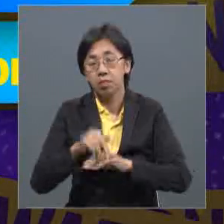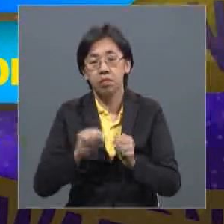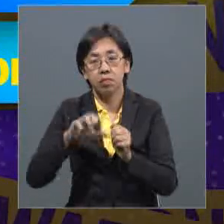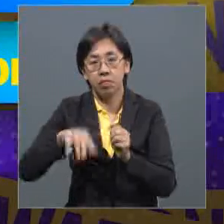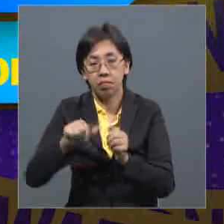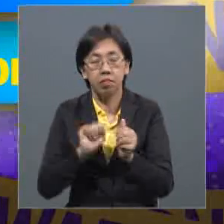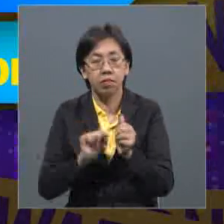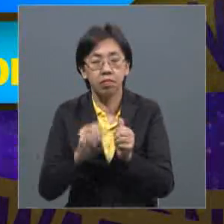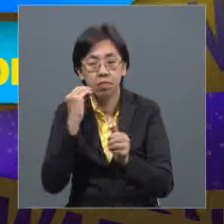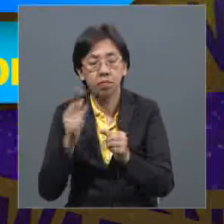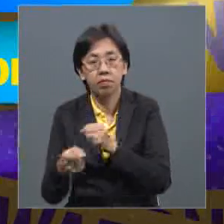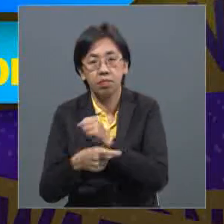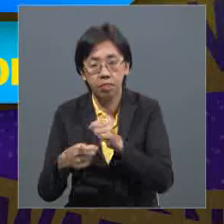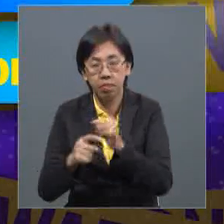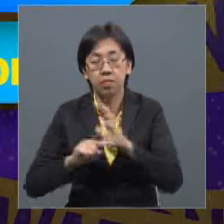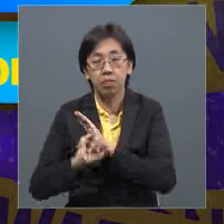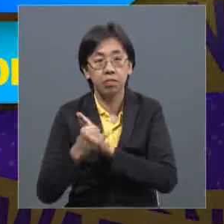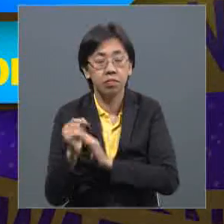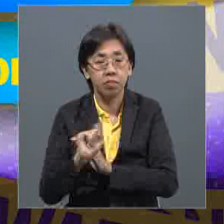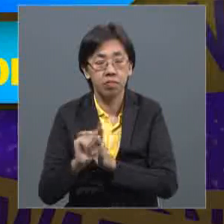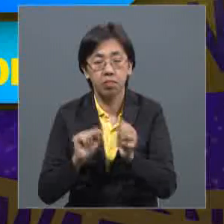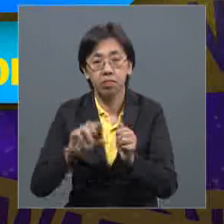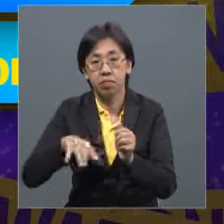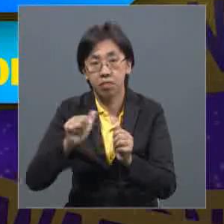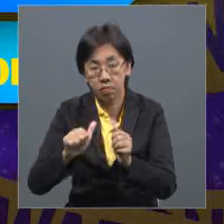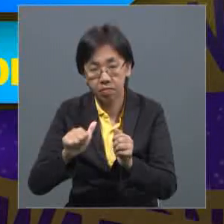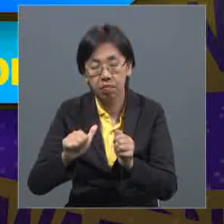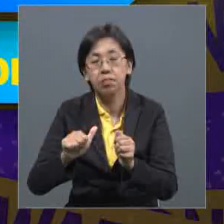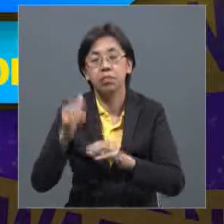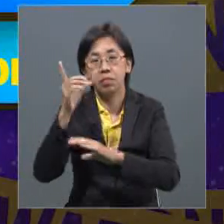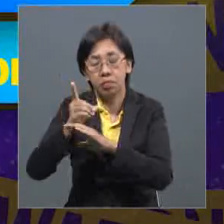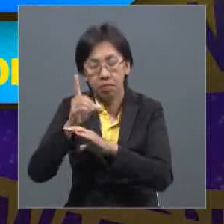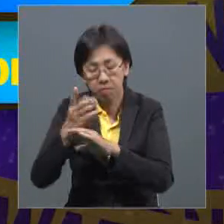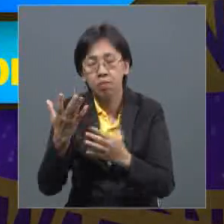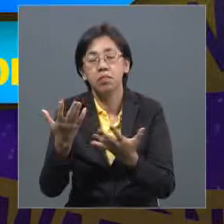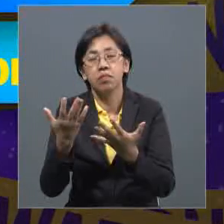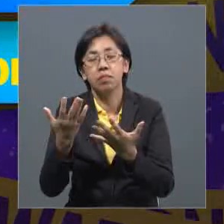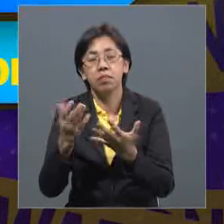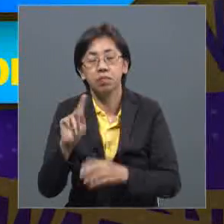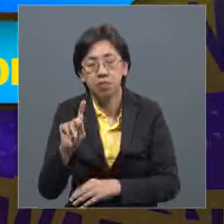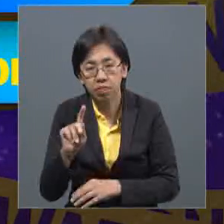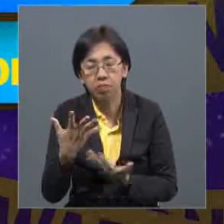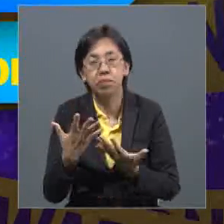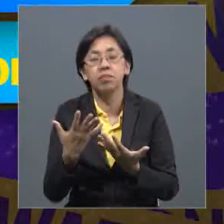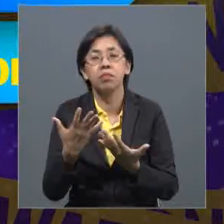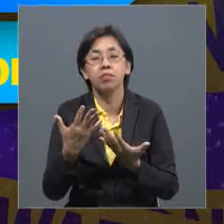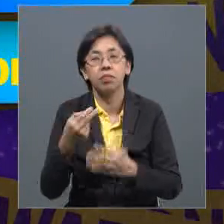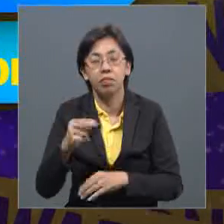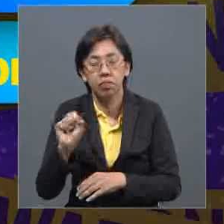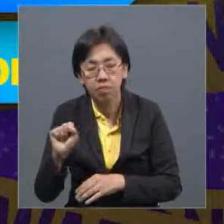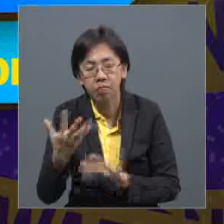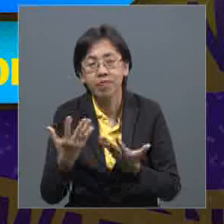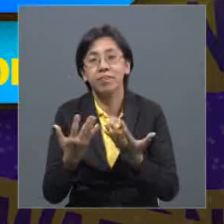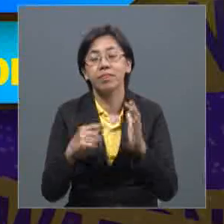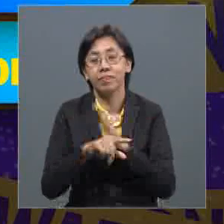และบ้านนาจังหวัดจันทบุรีที่อำเภอเมืองเขาคิชฌกูฏมะขามขลุงและอำเภอแหลมสิงที่จังหวัด